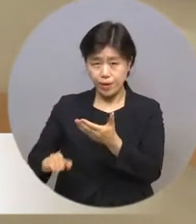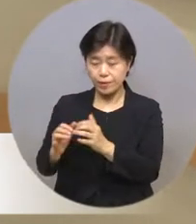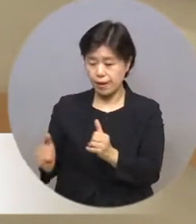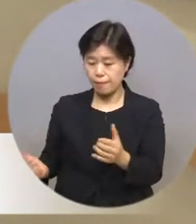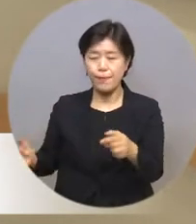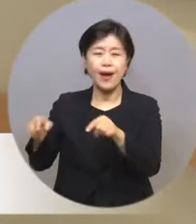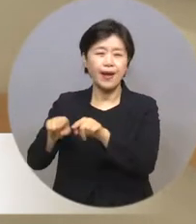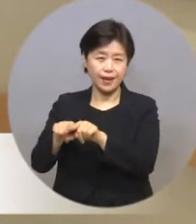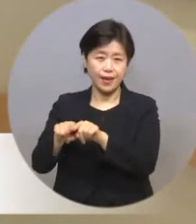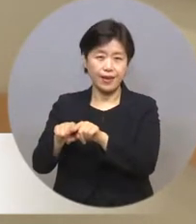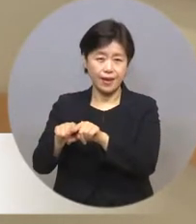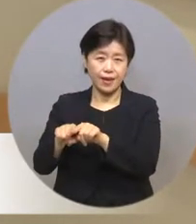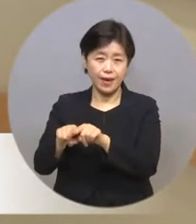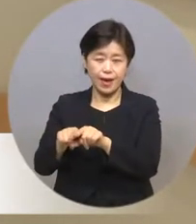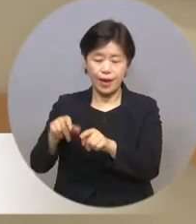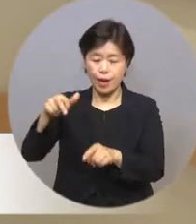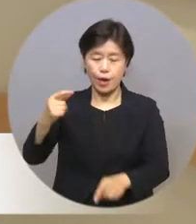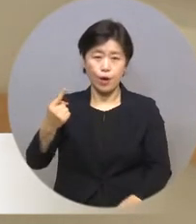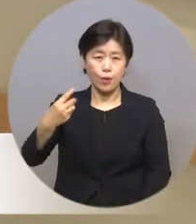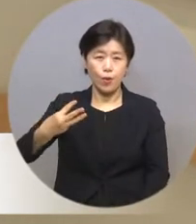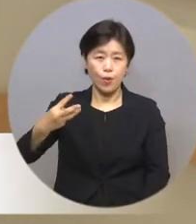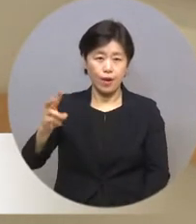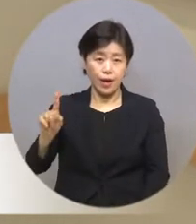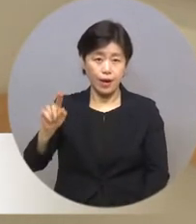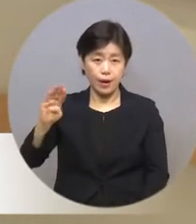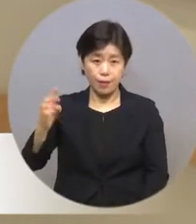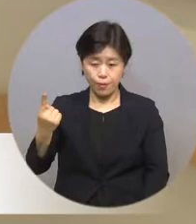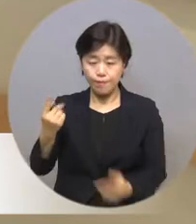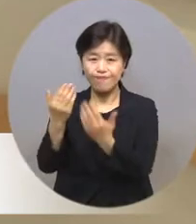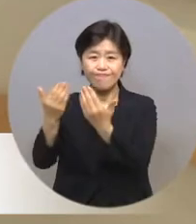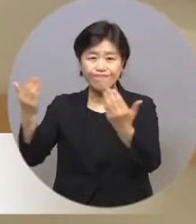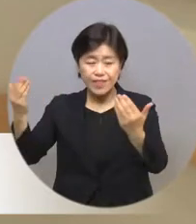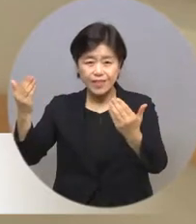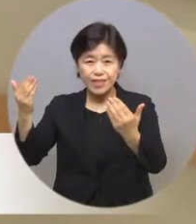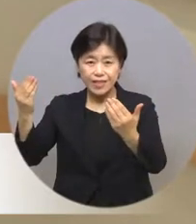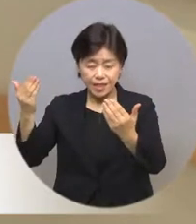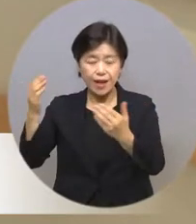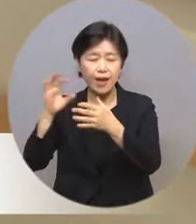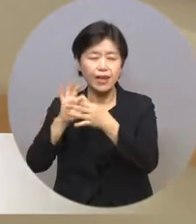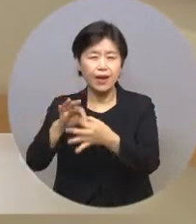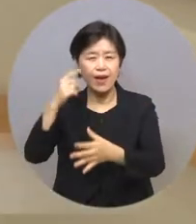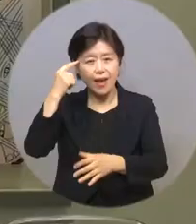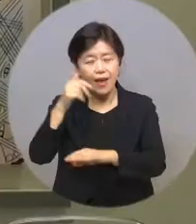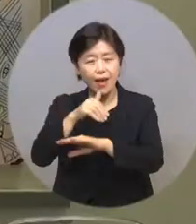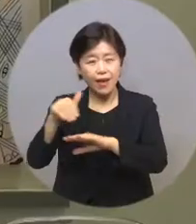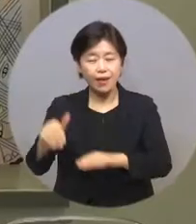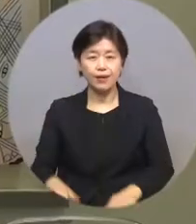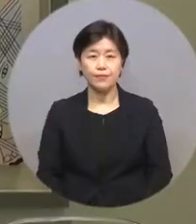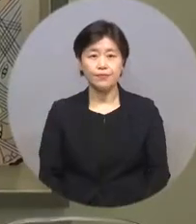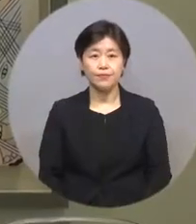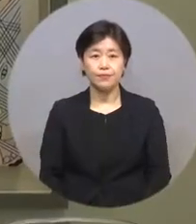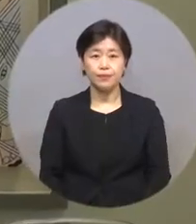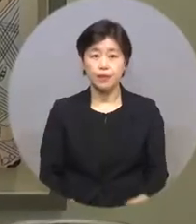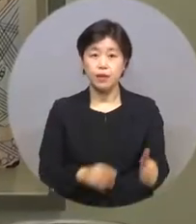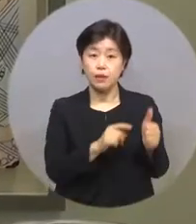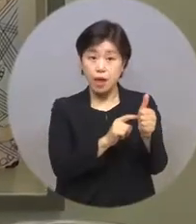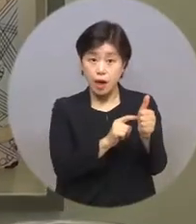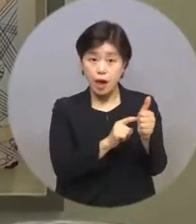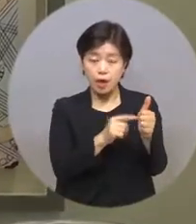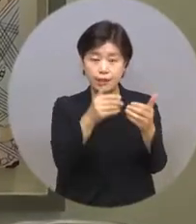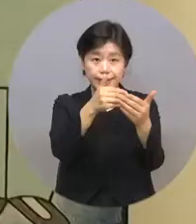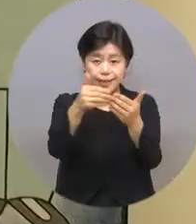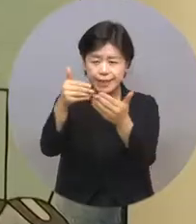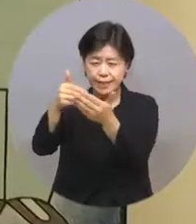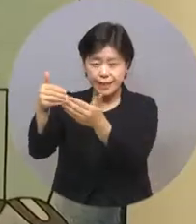않은 신진 작가들하고 함께하는 콜라보 전시를 이용하려고 생각하고 있거든요 작가의 작품 한 점